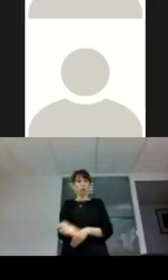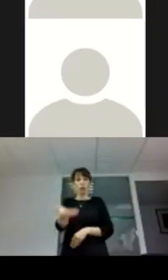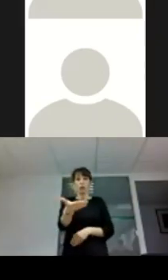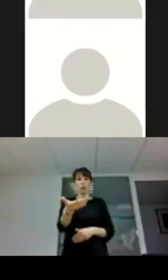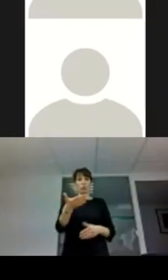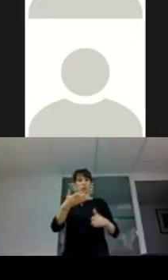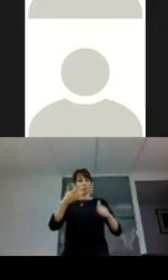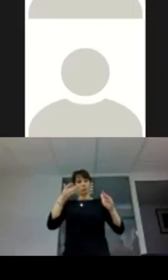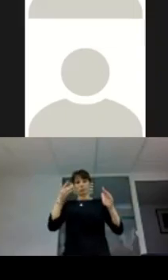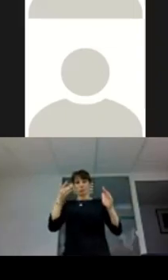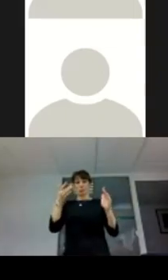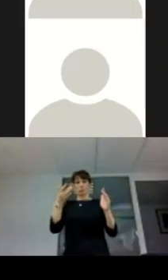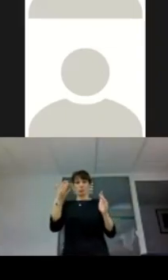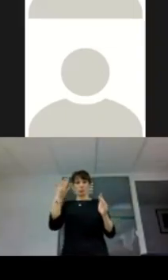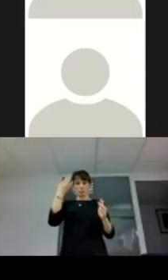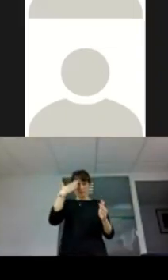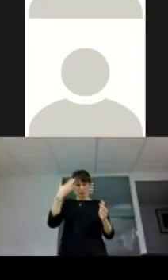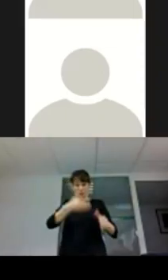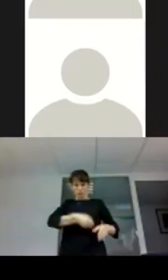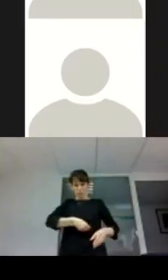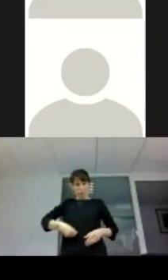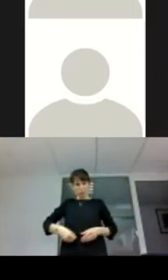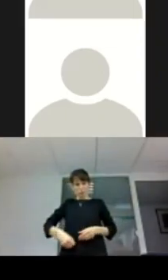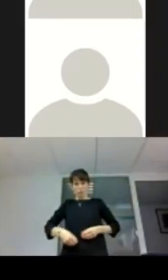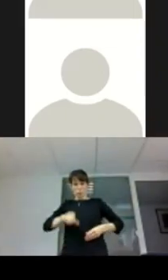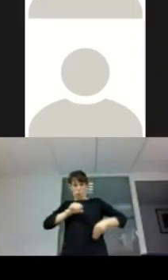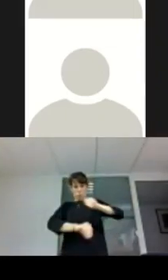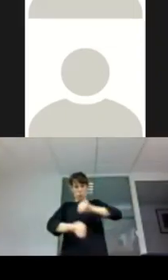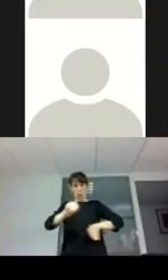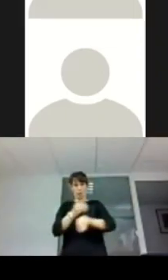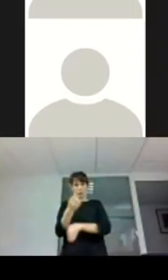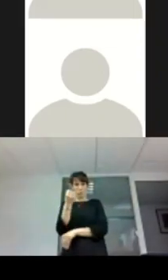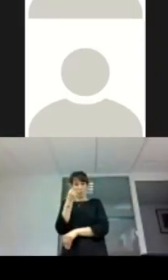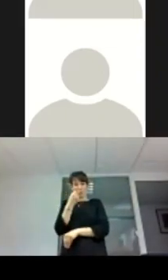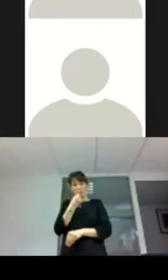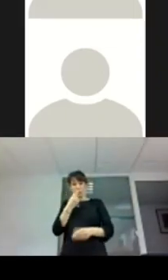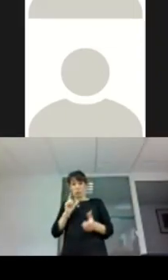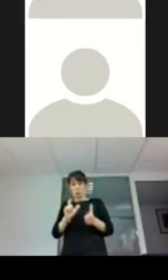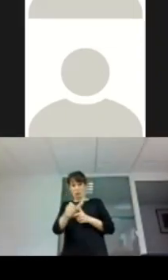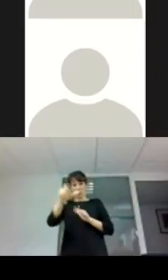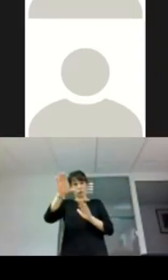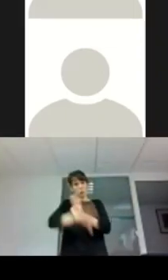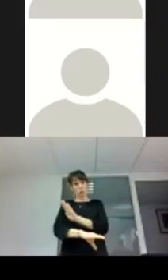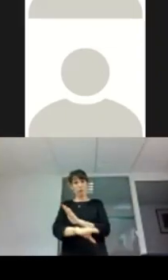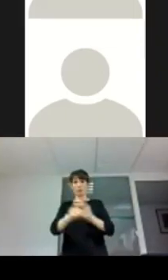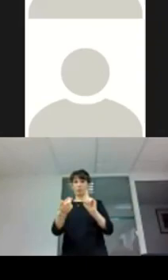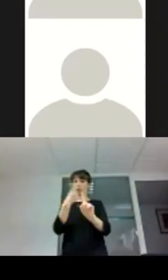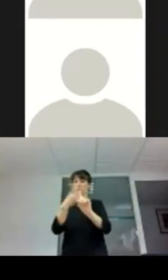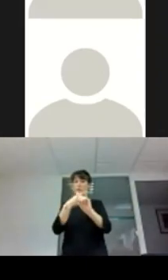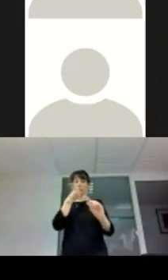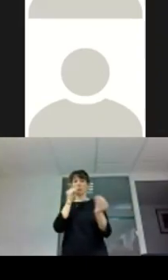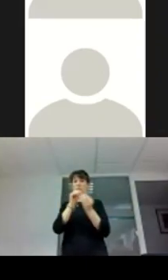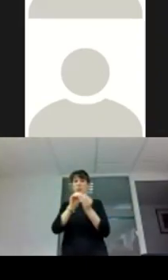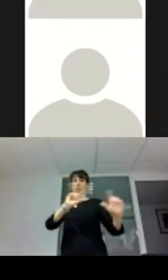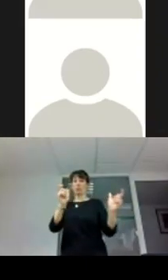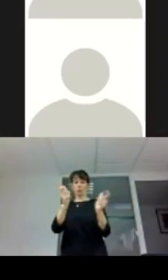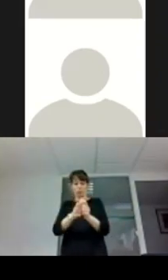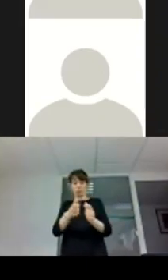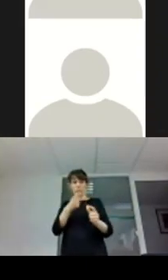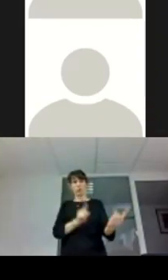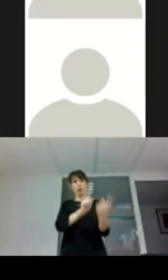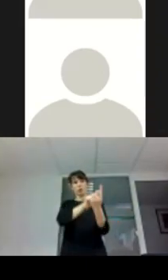la meilleure chance pour vous d'avoir une guérison avec le moins de séquelles et éventuellement sans intervention